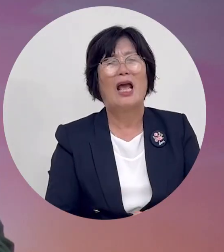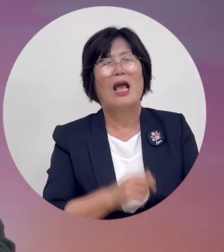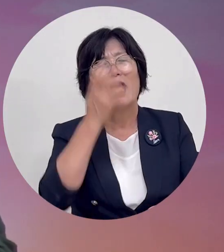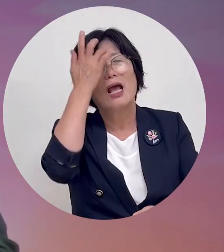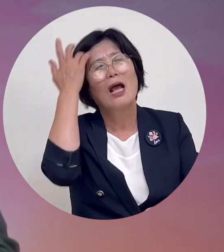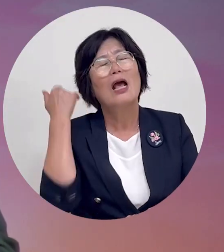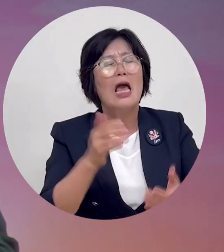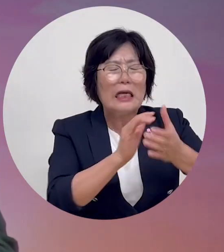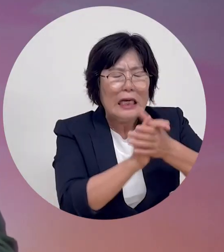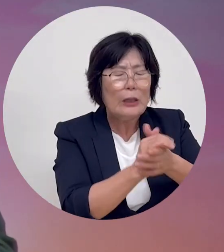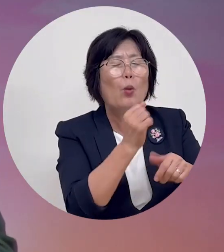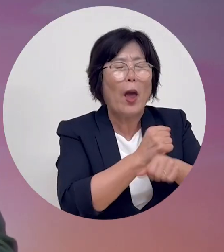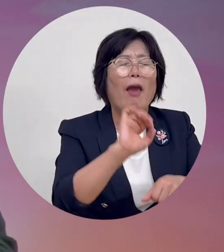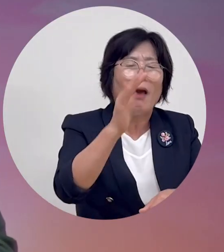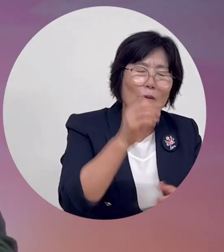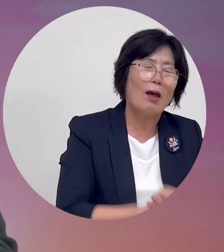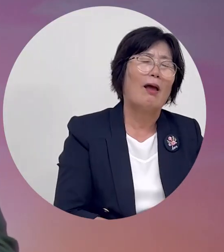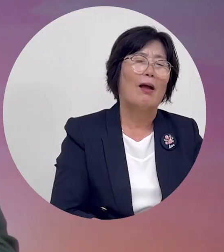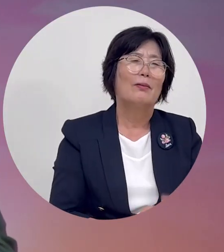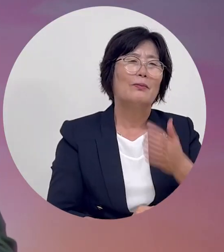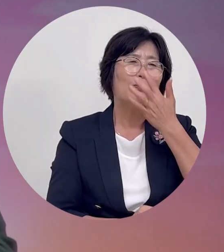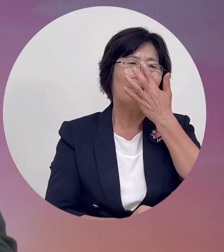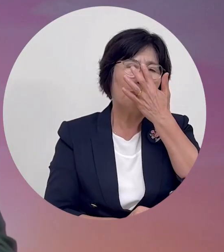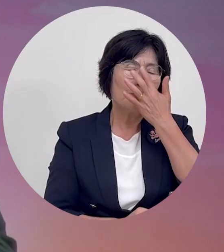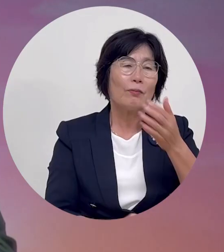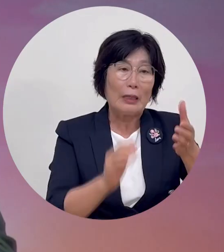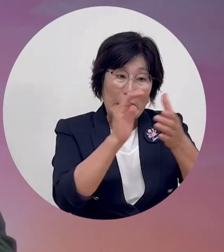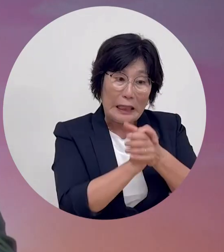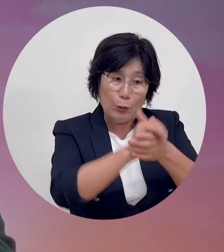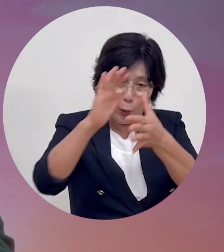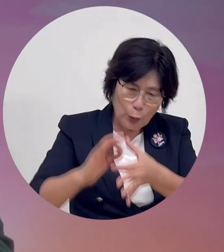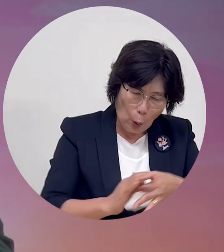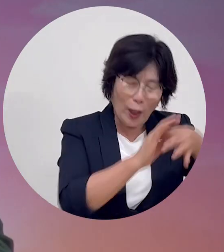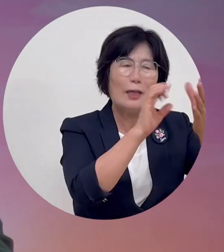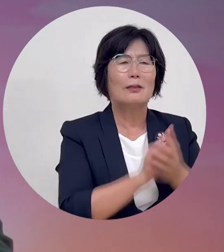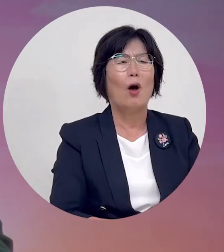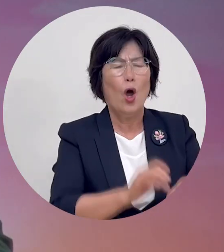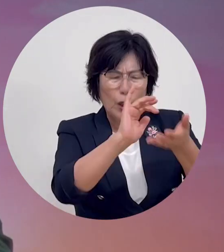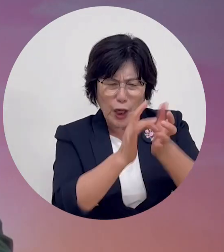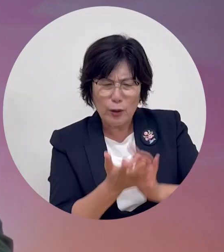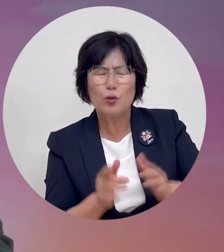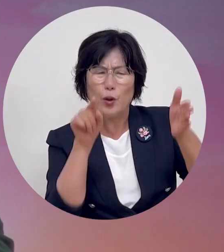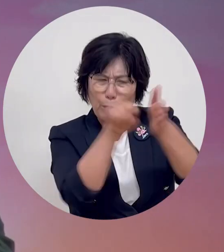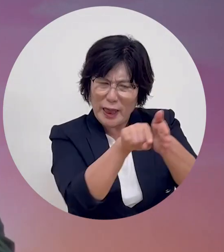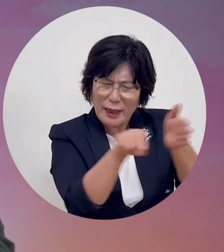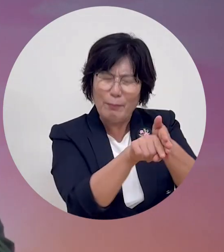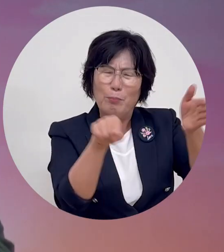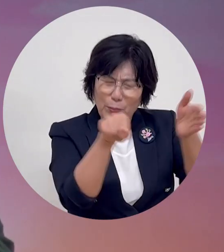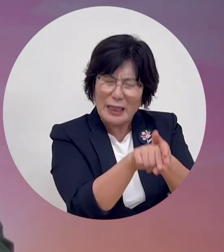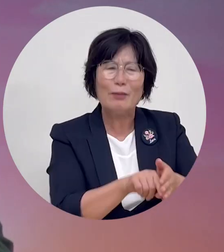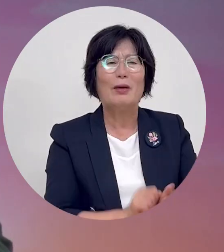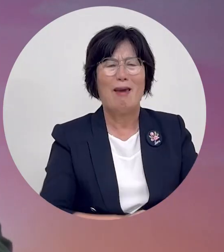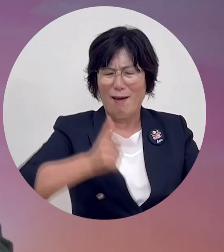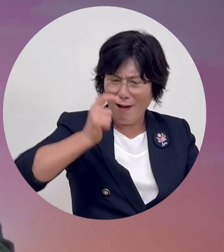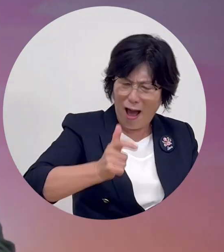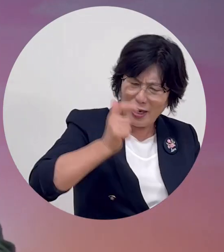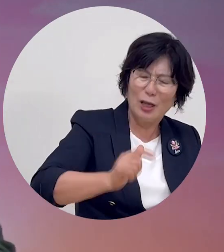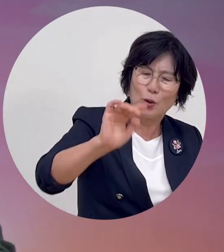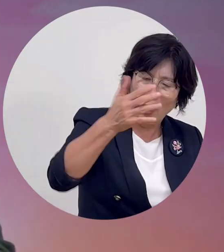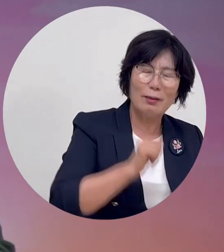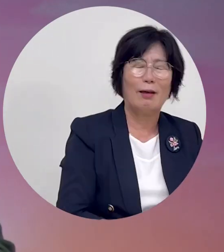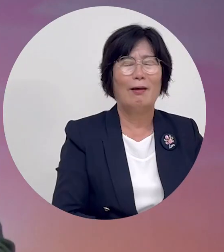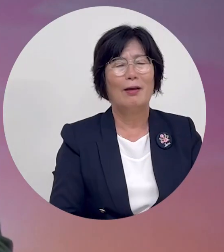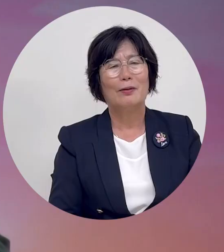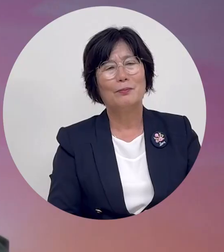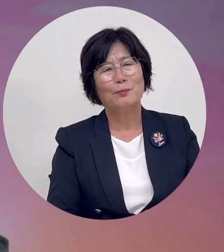일에 기도에 힘써야겠죠. 기도를 통해서 예수님을 믿는 믿음이 강해져야겠어요?